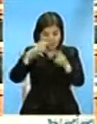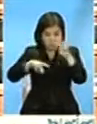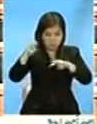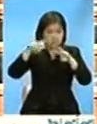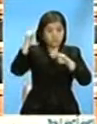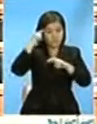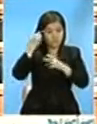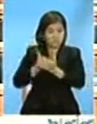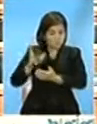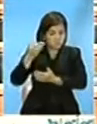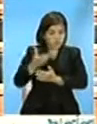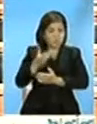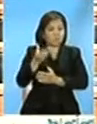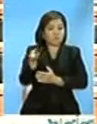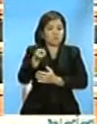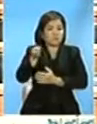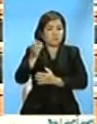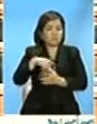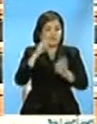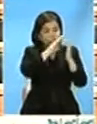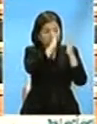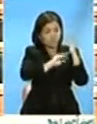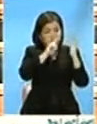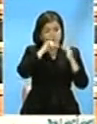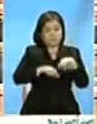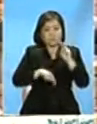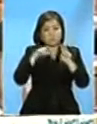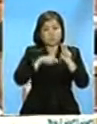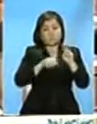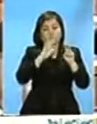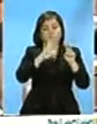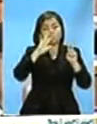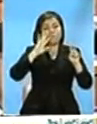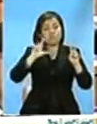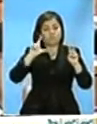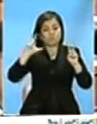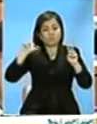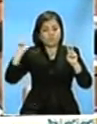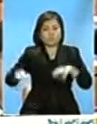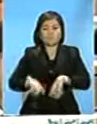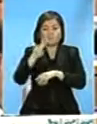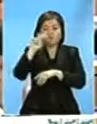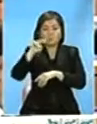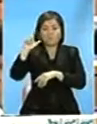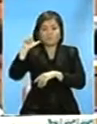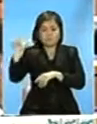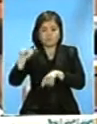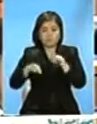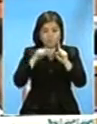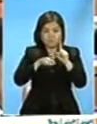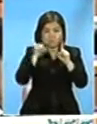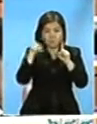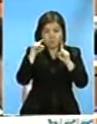เป็นเงินที่ไม่เยอะนะครับงบประมาณแผ่นดินนี้ 2.5 ล้านล้านครับท่านประธาน กับ200ล้านไม่ถึง